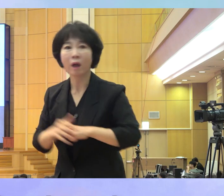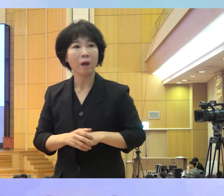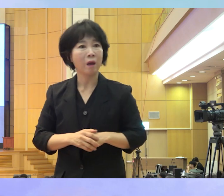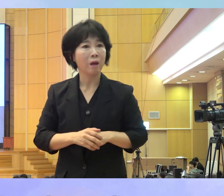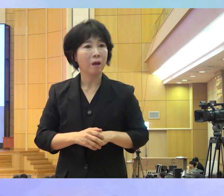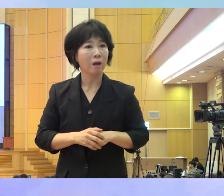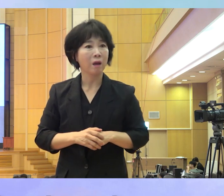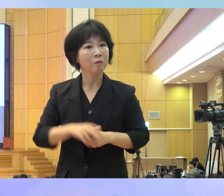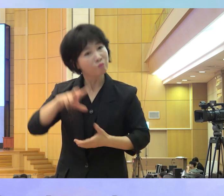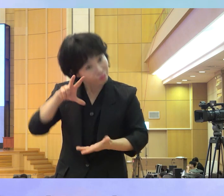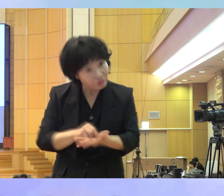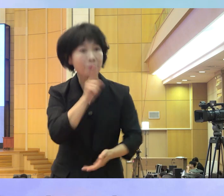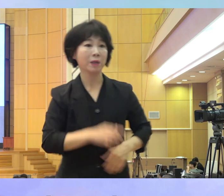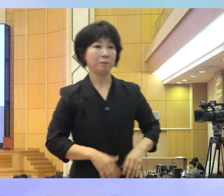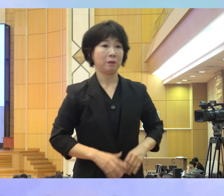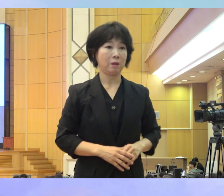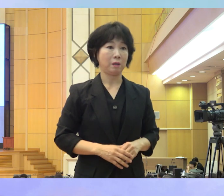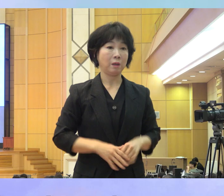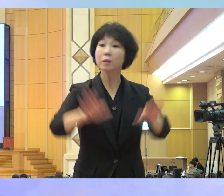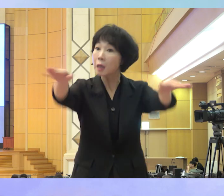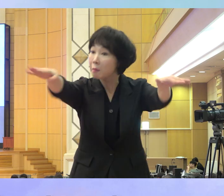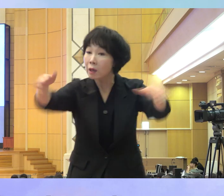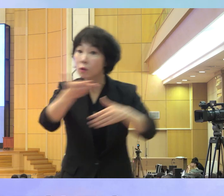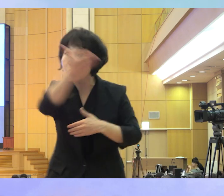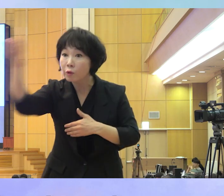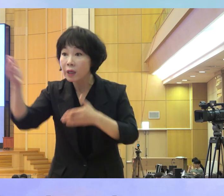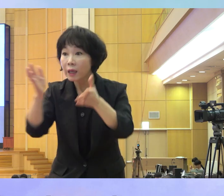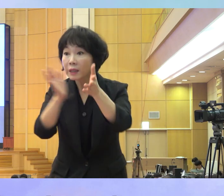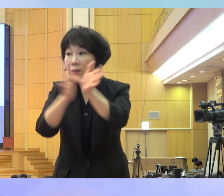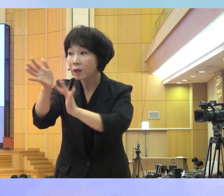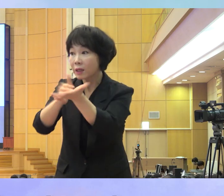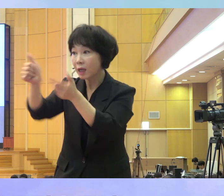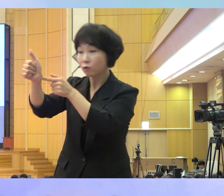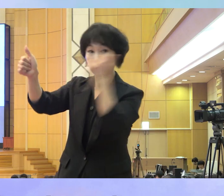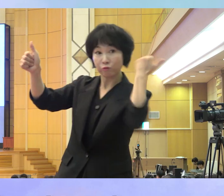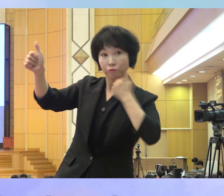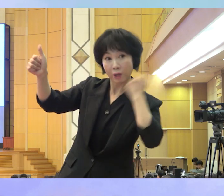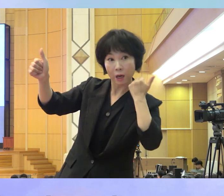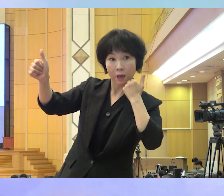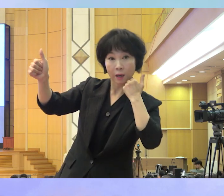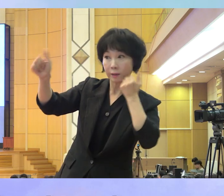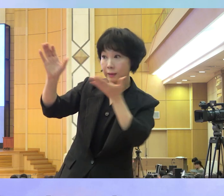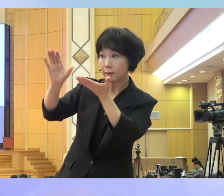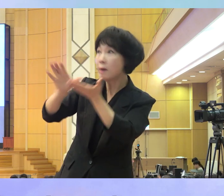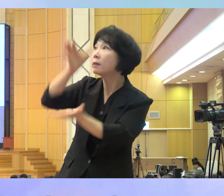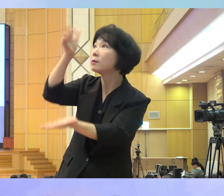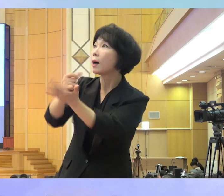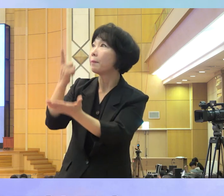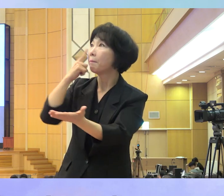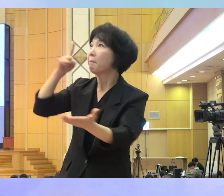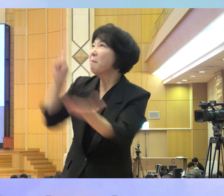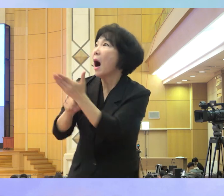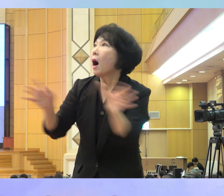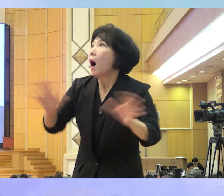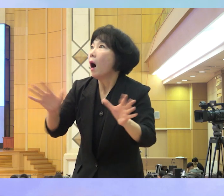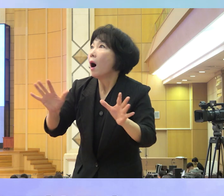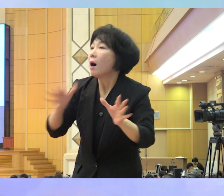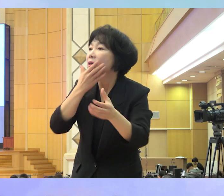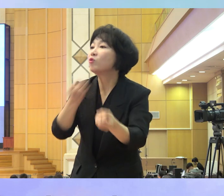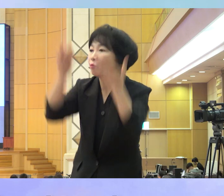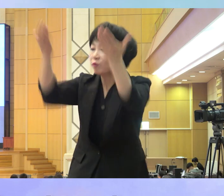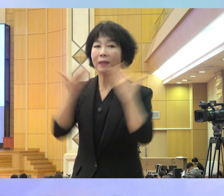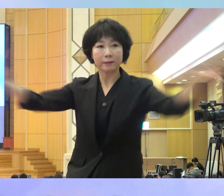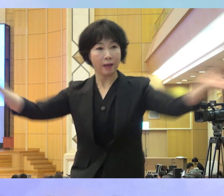우리는요, 예수님이 그리스도라고 하는 사실을 발견한 그 사람에게 놀라운